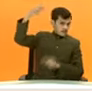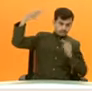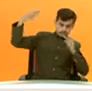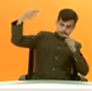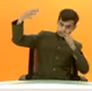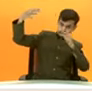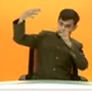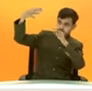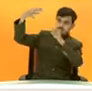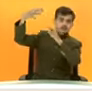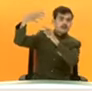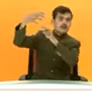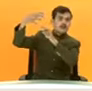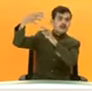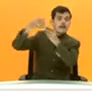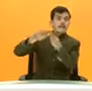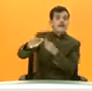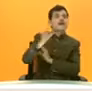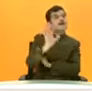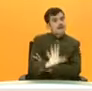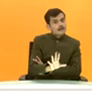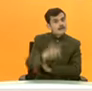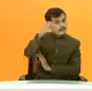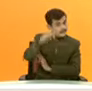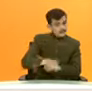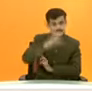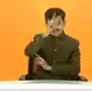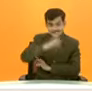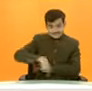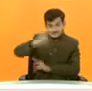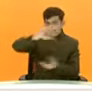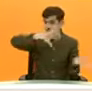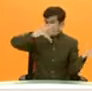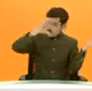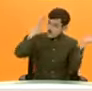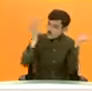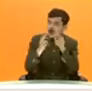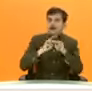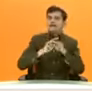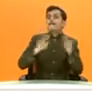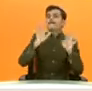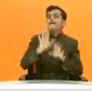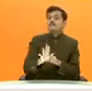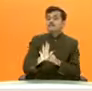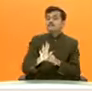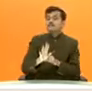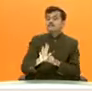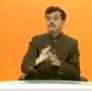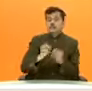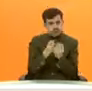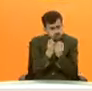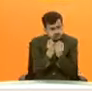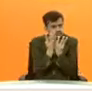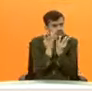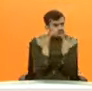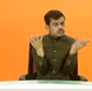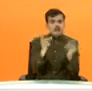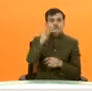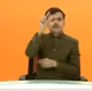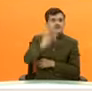हैं। आज भारत पूरी दुनिया में सबसे ज्यादा कॉस्ट